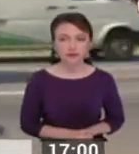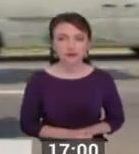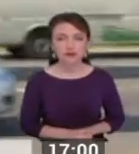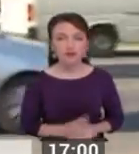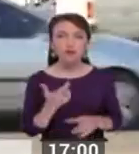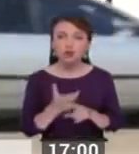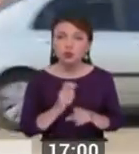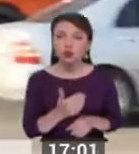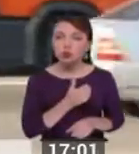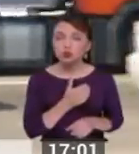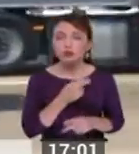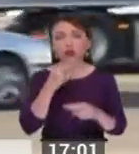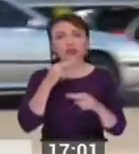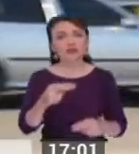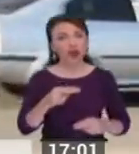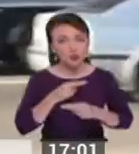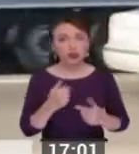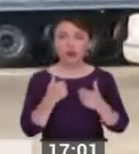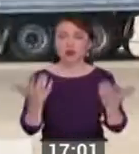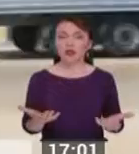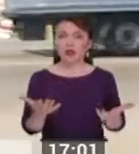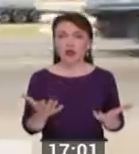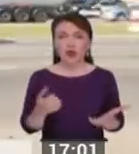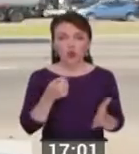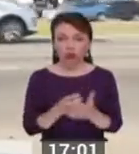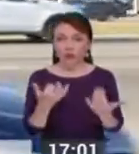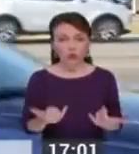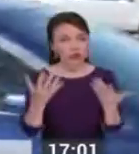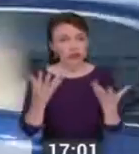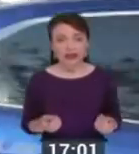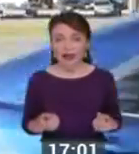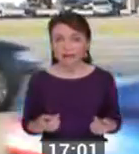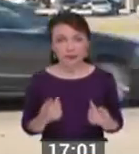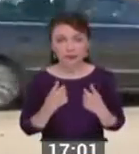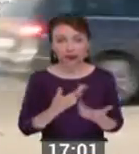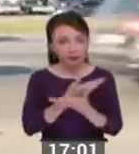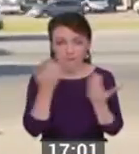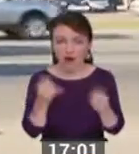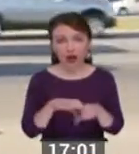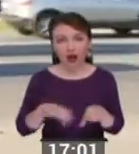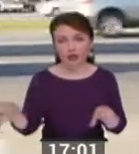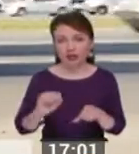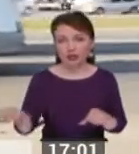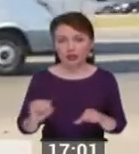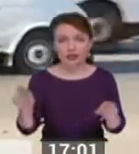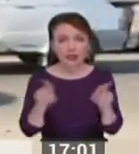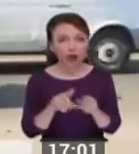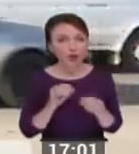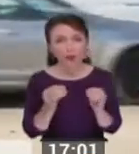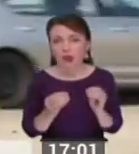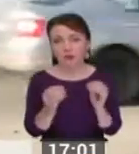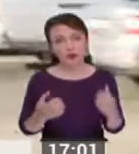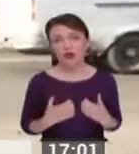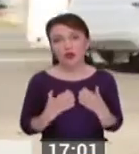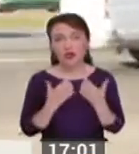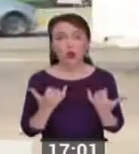Дуже хочемо, щоб на нас звернули увагу, тому що до нас до сьогоднішнього дня немає каналізації. Це така проблема страшенна. У